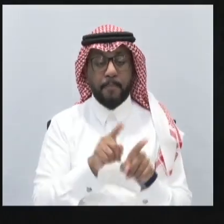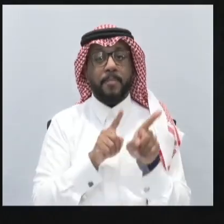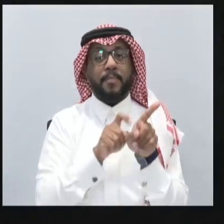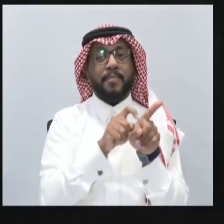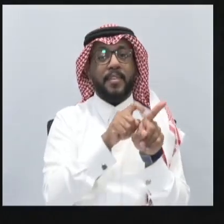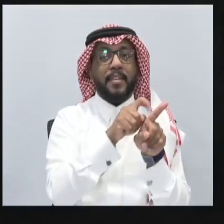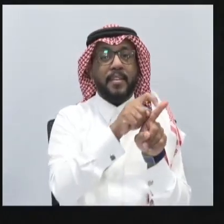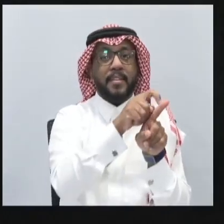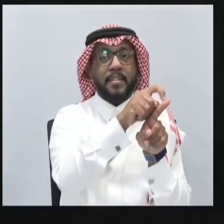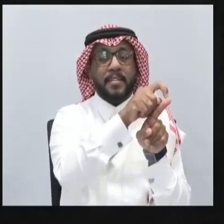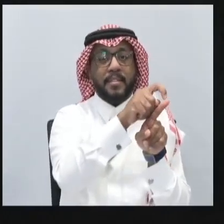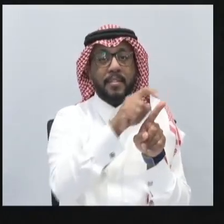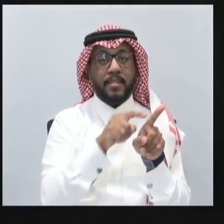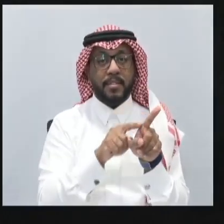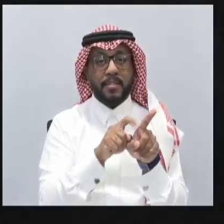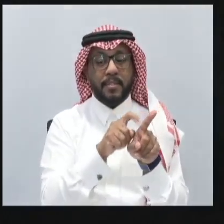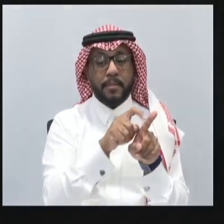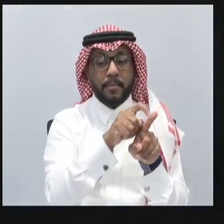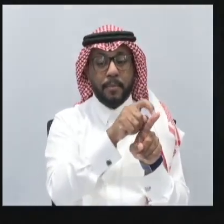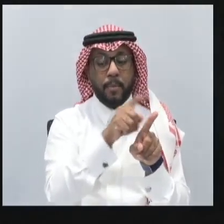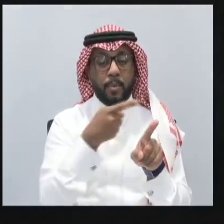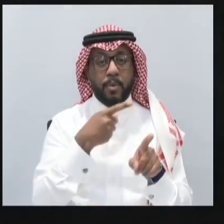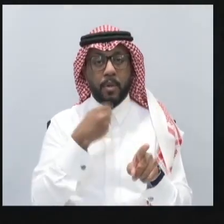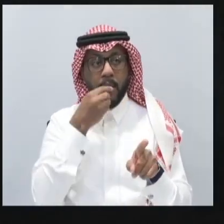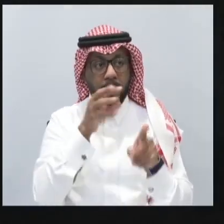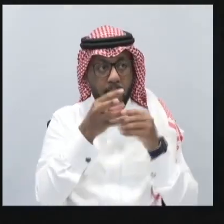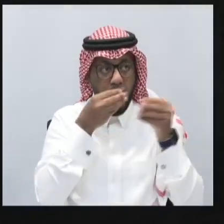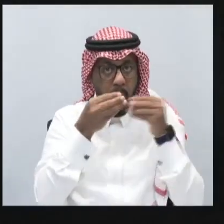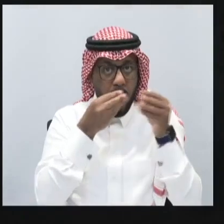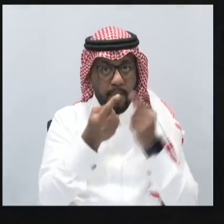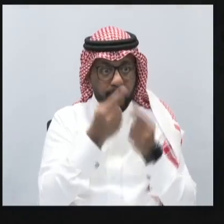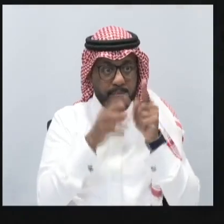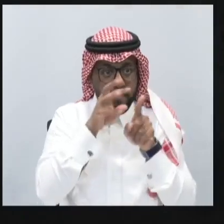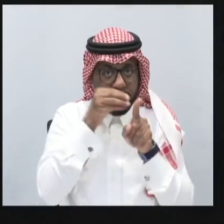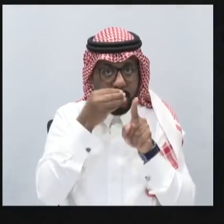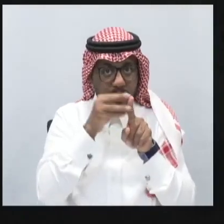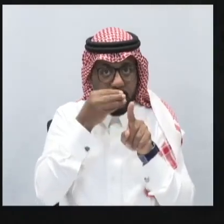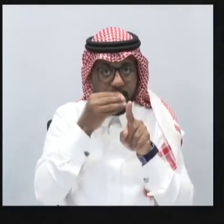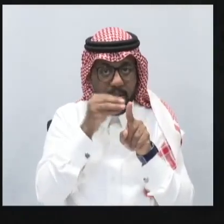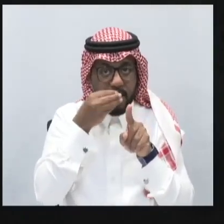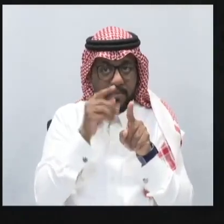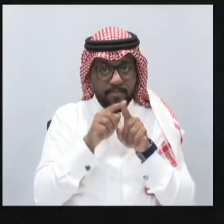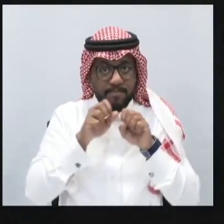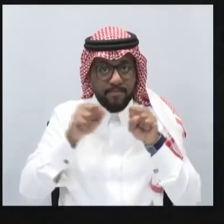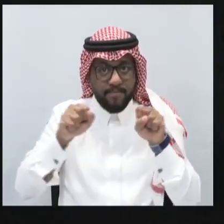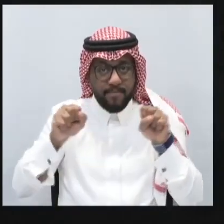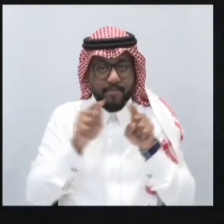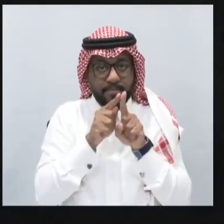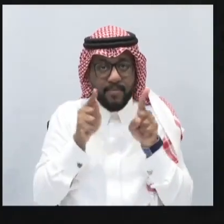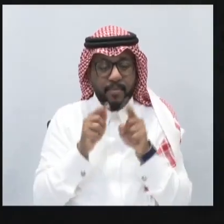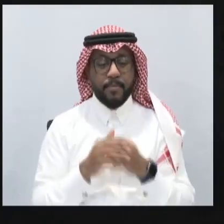الجراده تتغذى على الاعشاب تحصل على طاقتها من